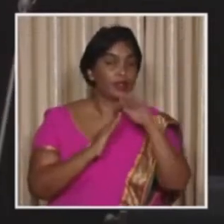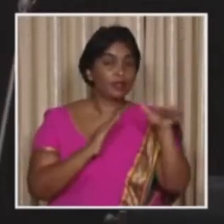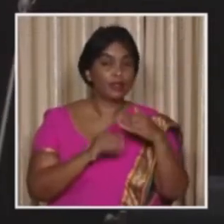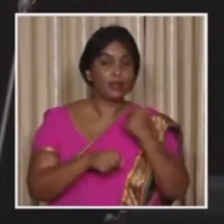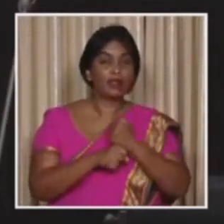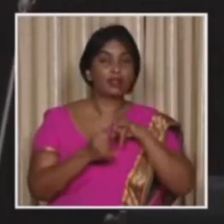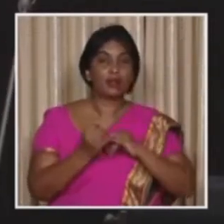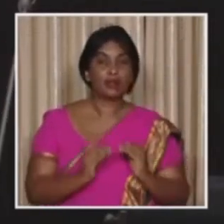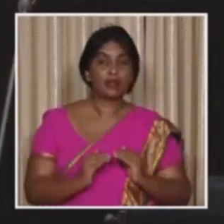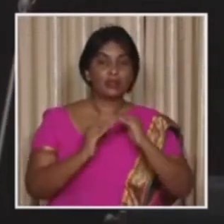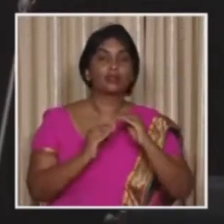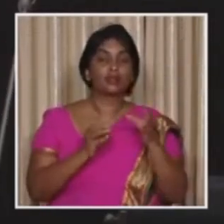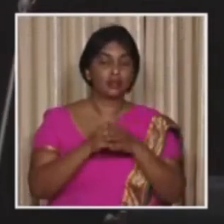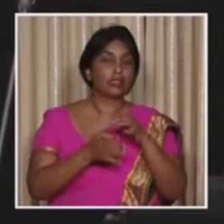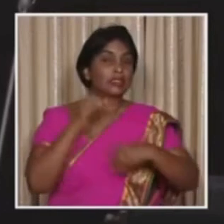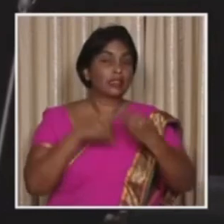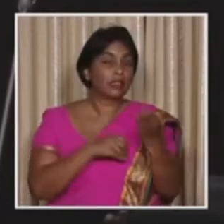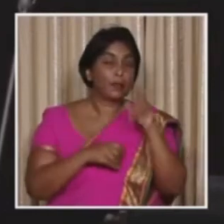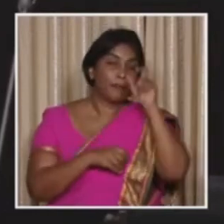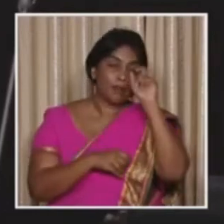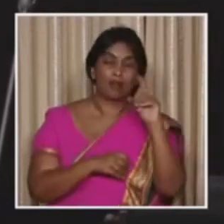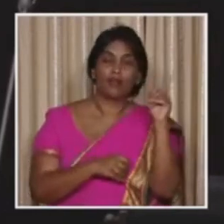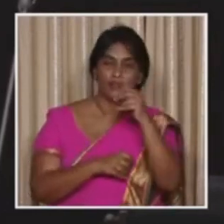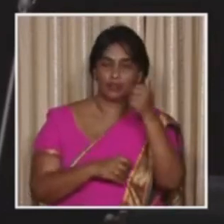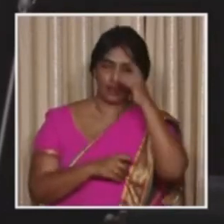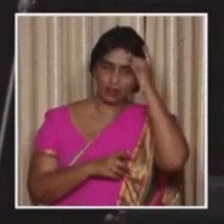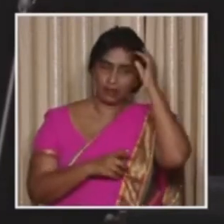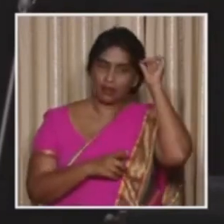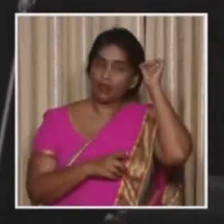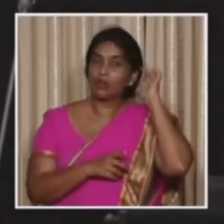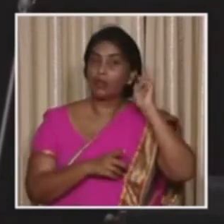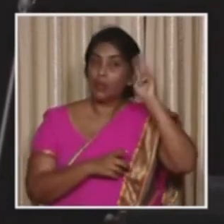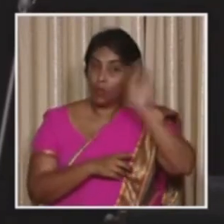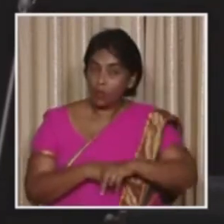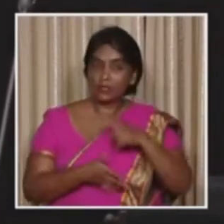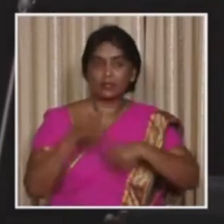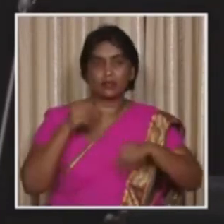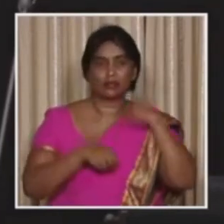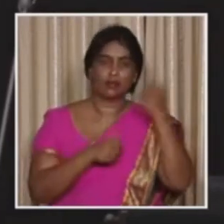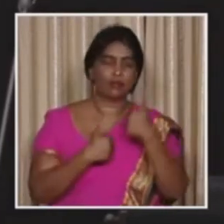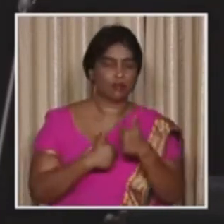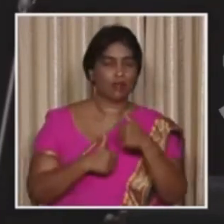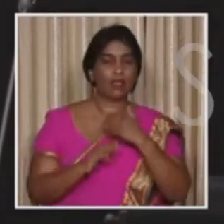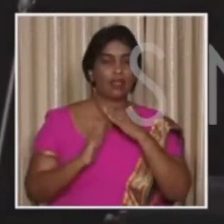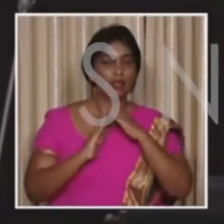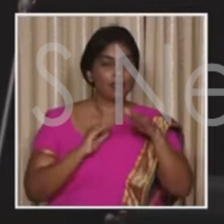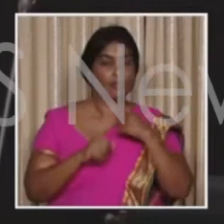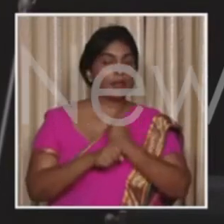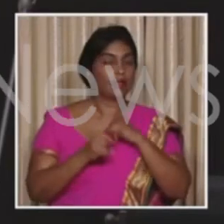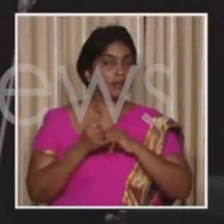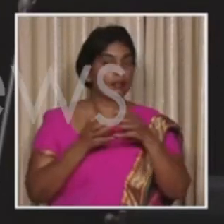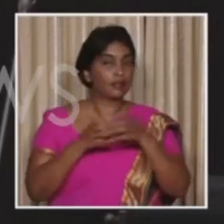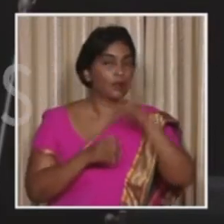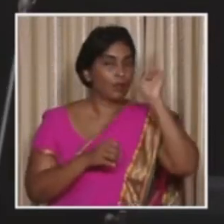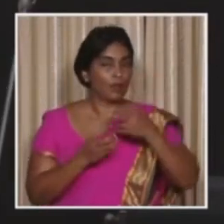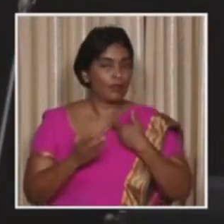ග්‍රාම සංවර්ධන සමිතියක ඡන්දයක් ඉල්ලලා බැලුවා නම් පළවෙනි ට හොඳයි. ඒකෙන් දිනන්න පුළුවන් නම් ඡන්ද ගැන කතා කරන්න කමක් නැහැ. ඒ නිසා ගමේ ග්‍රාම සංවර්ධන සමිතියකට ඉල්ල ගන්න